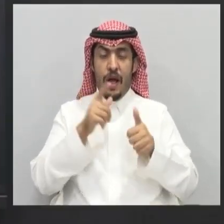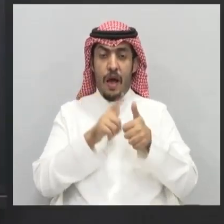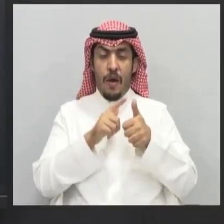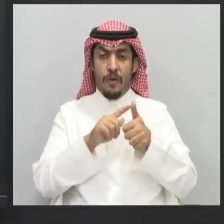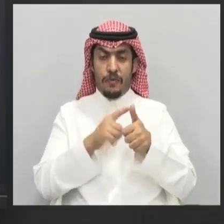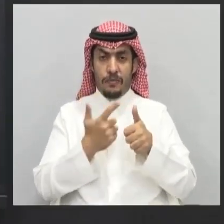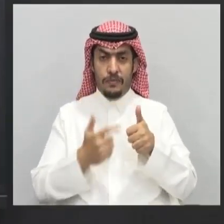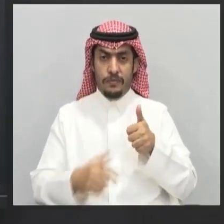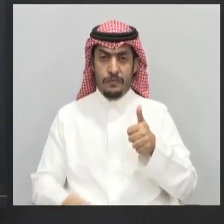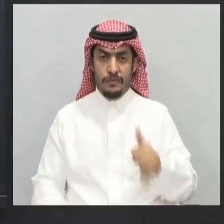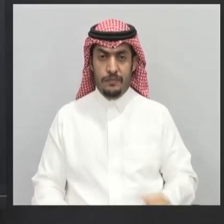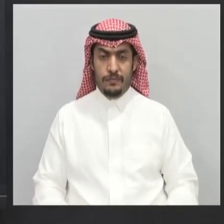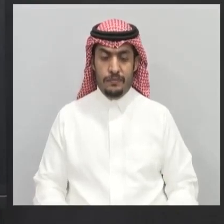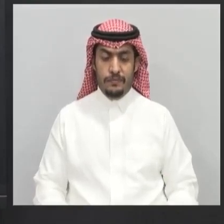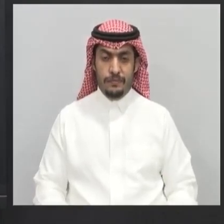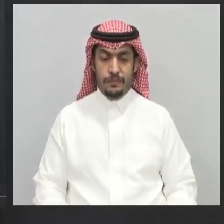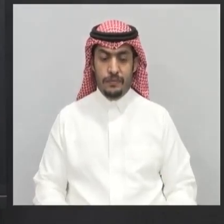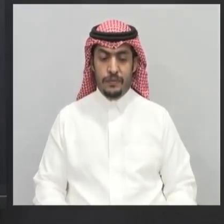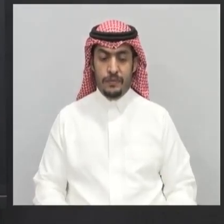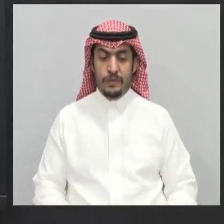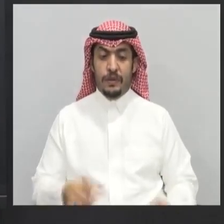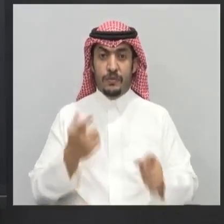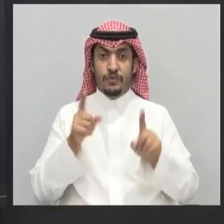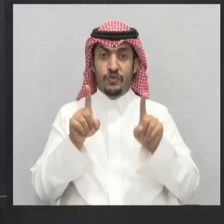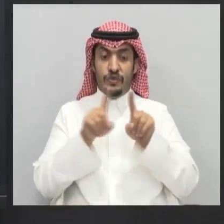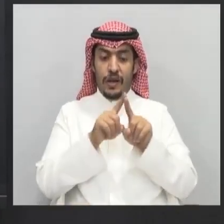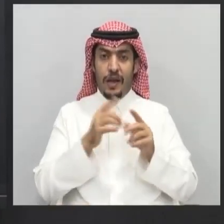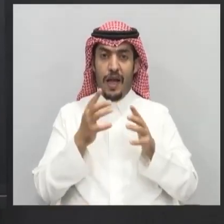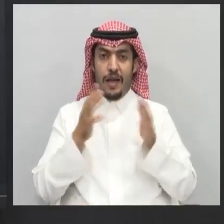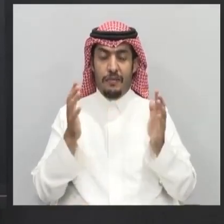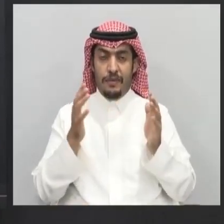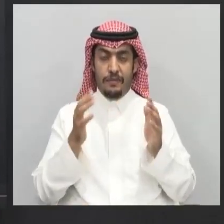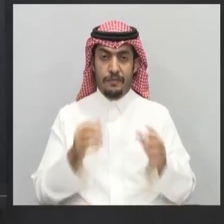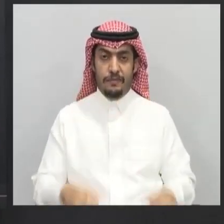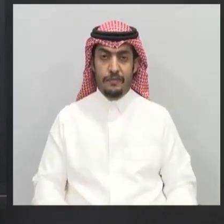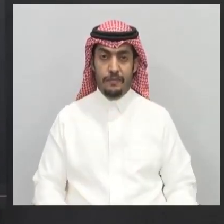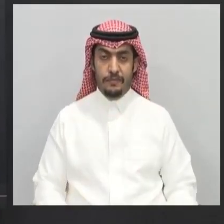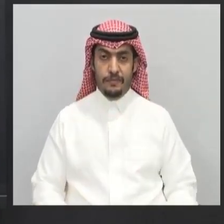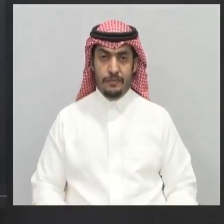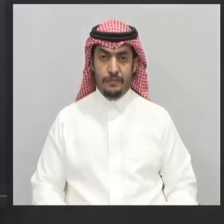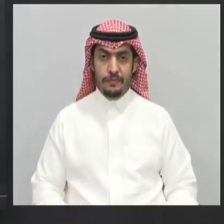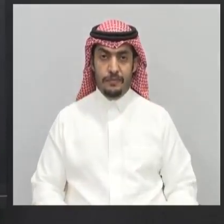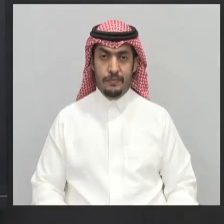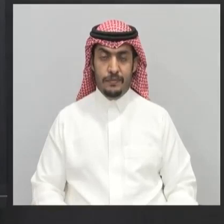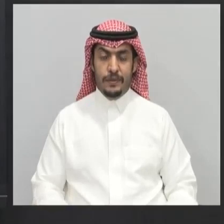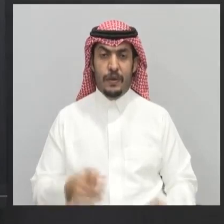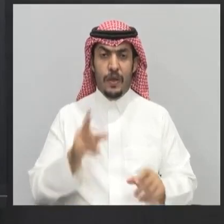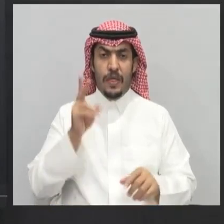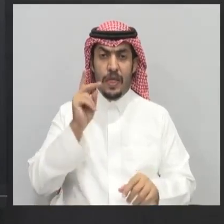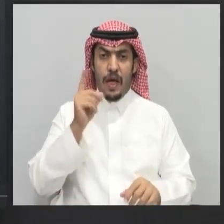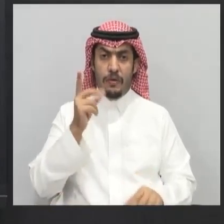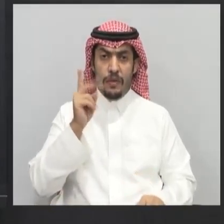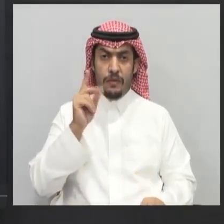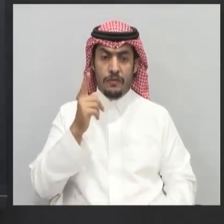هو نعم الشرك الاكبر النوع الاول هو الشرك الاكبر طيب النوع الثاني